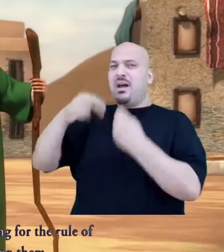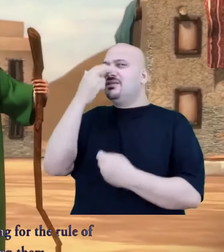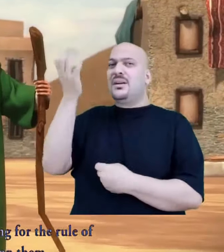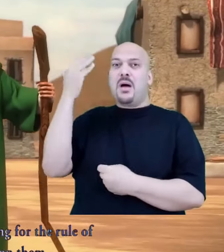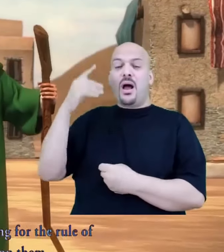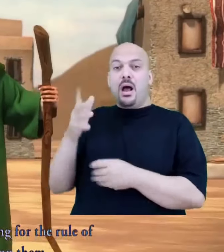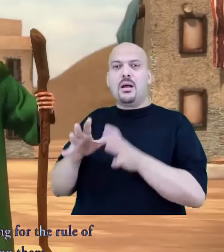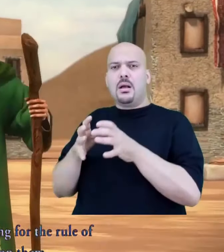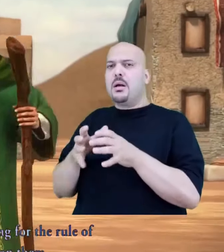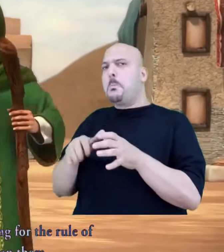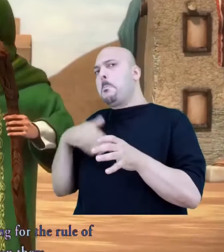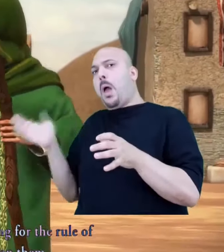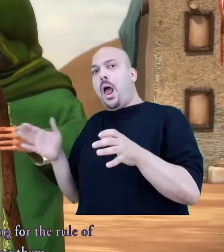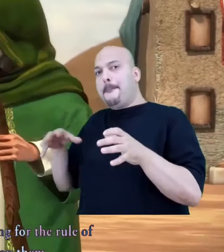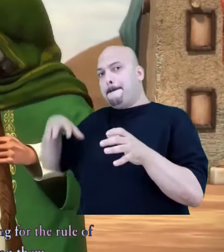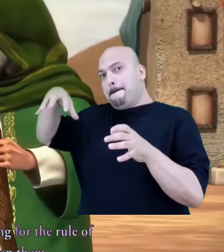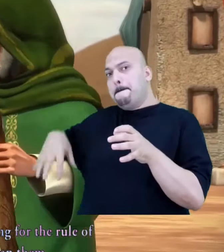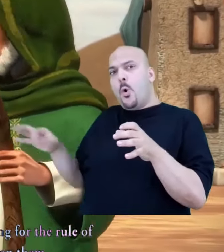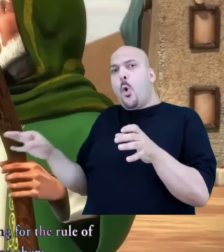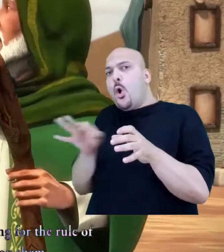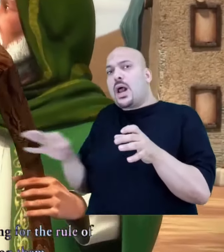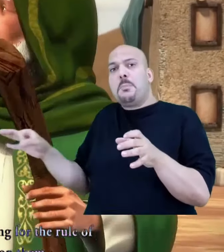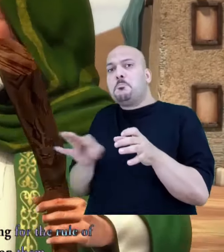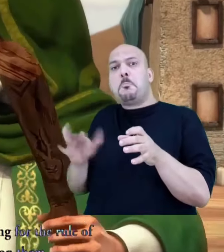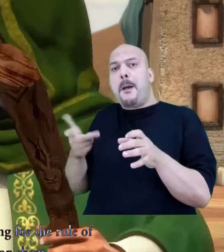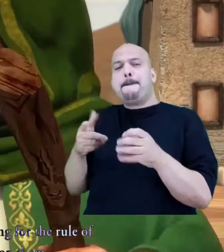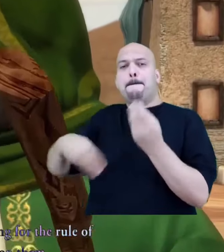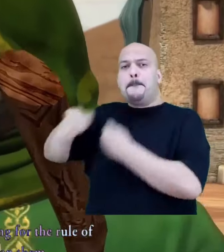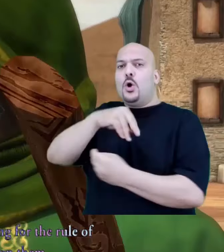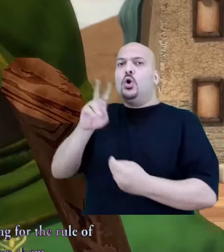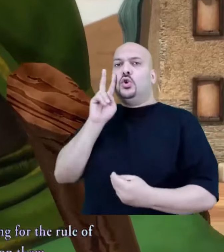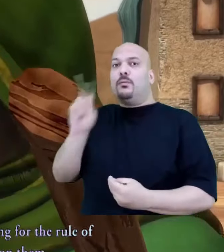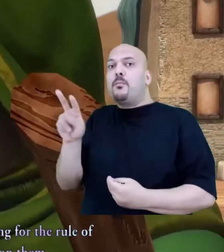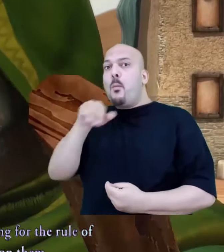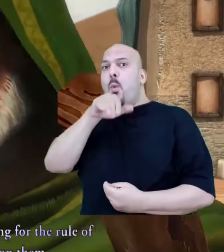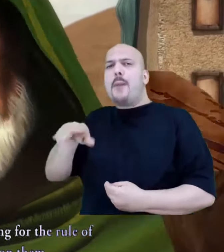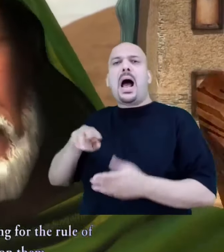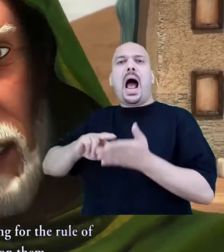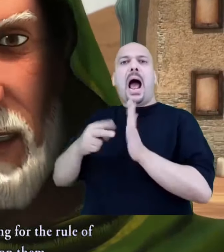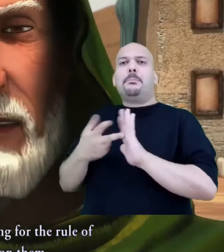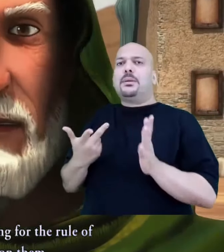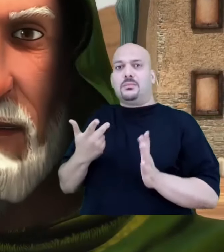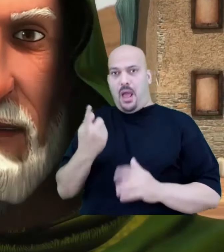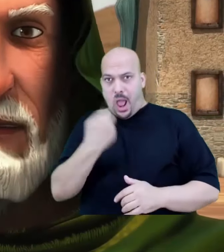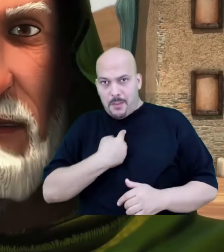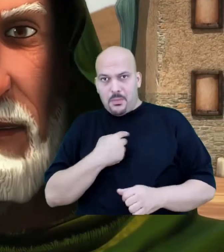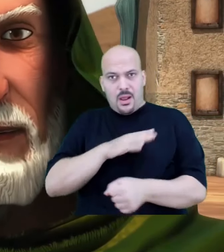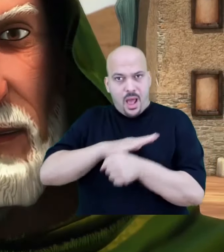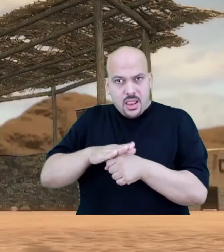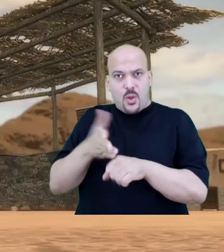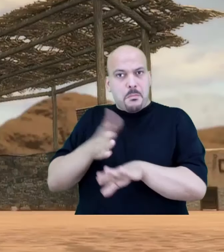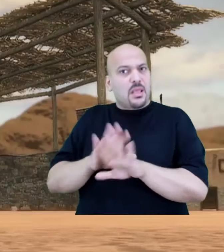مكة ينتظرون حكم رسول الله صلى الله عليه وسلم فيهم.